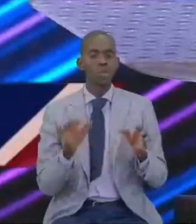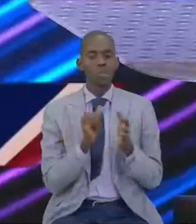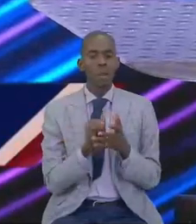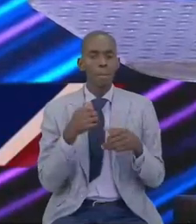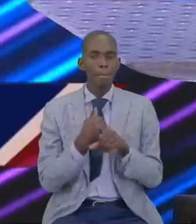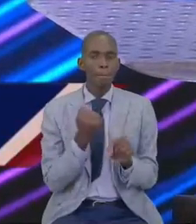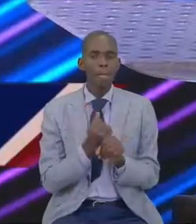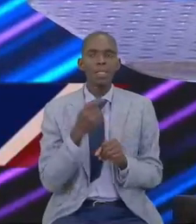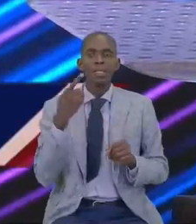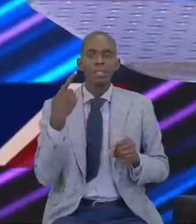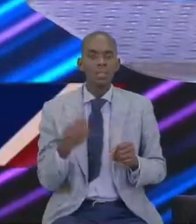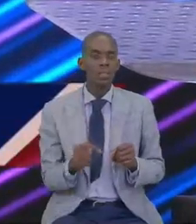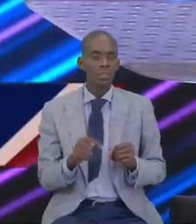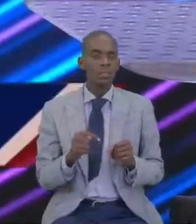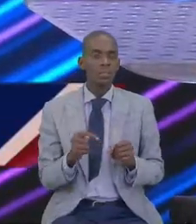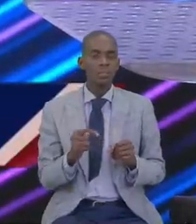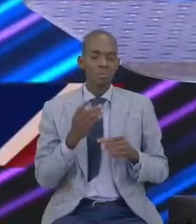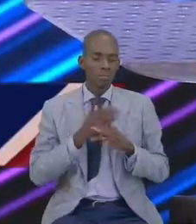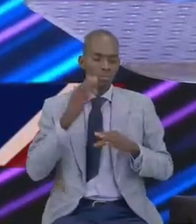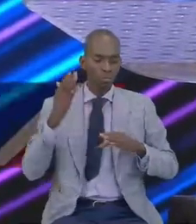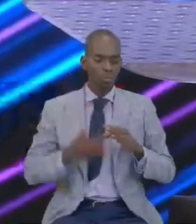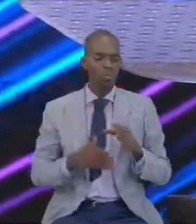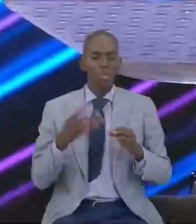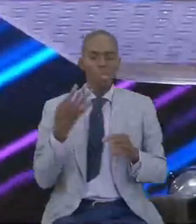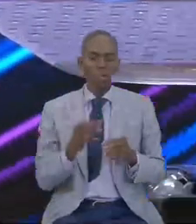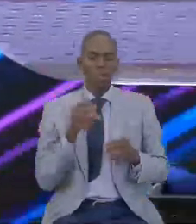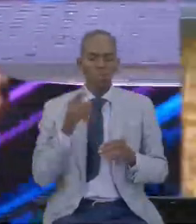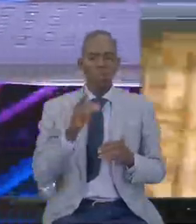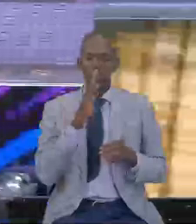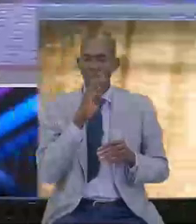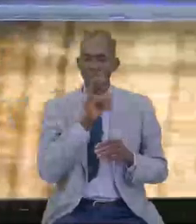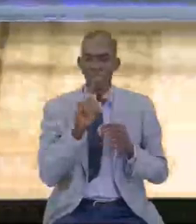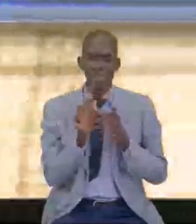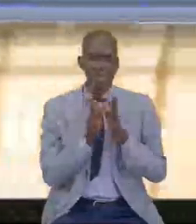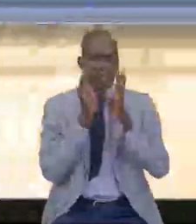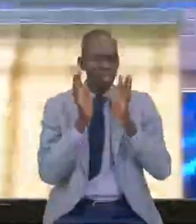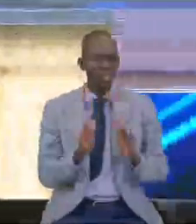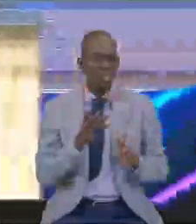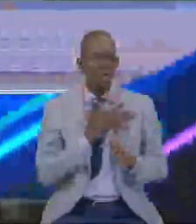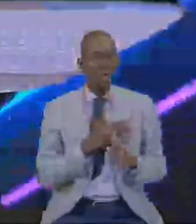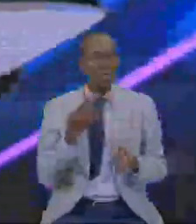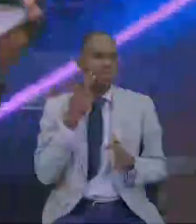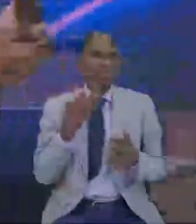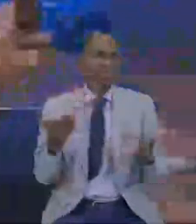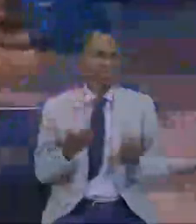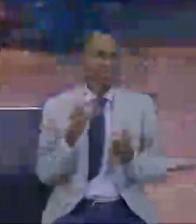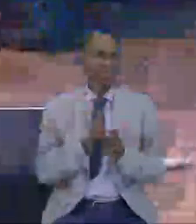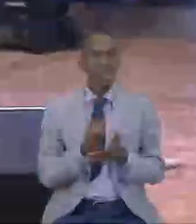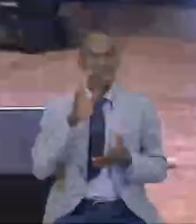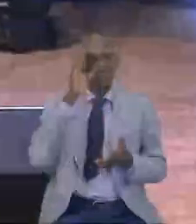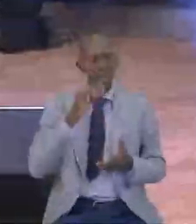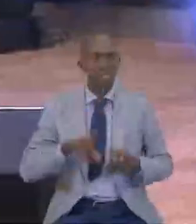donc la somme totale de ta foi chrétienne. Et nous voyons ici qu'il a mené la vie. Il était un homme de prière.